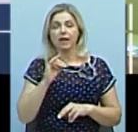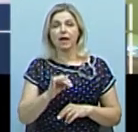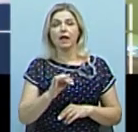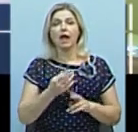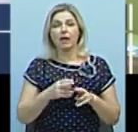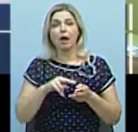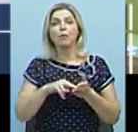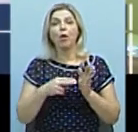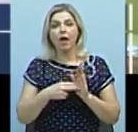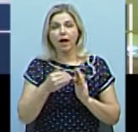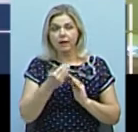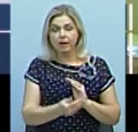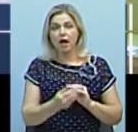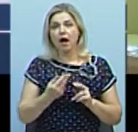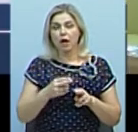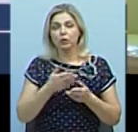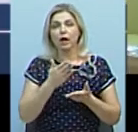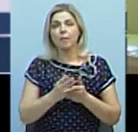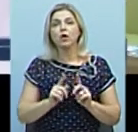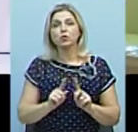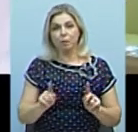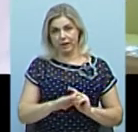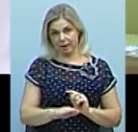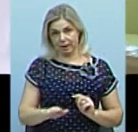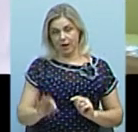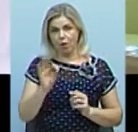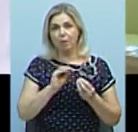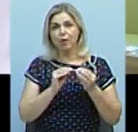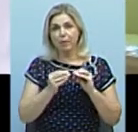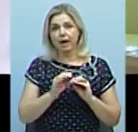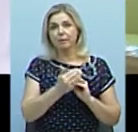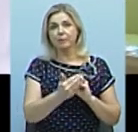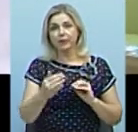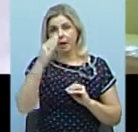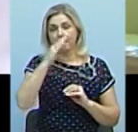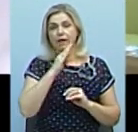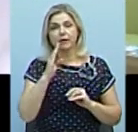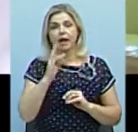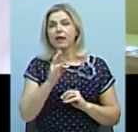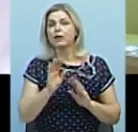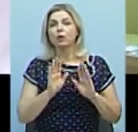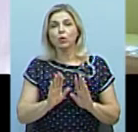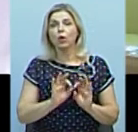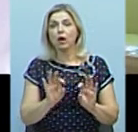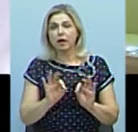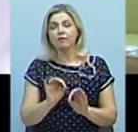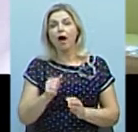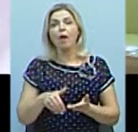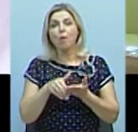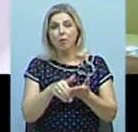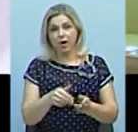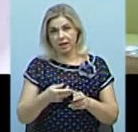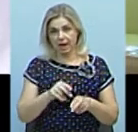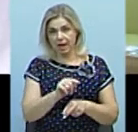цьому проєкті про батьків, які мають особливих дітей, про проблеми цих батьків. І не тільки розповісти, але й допомогти цим батькам. Тому